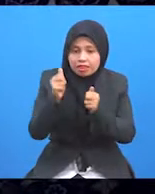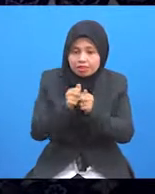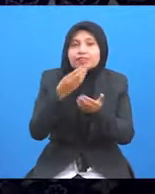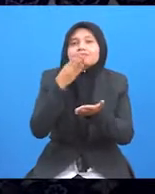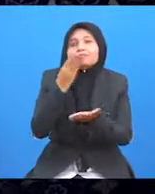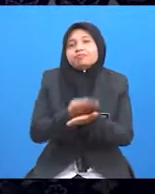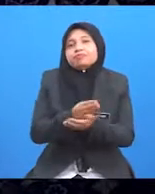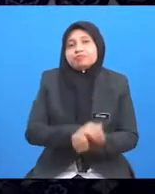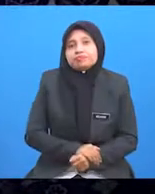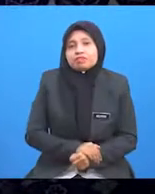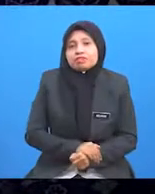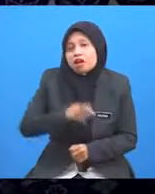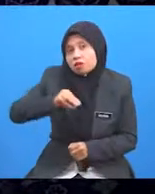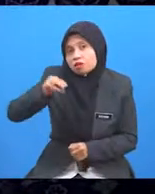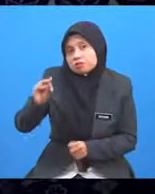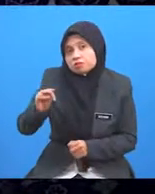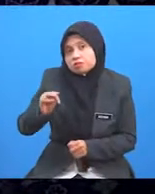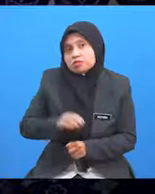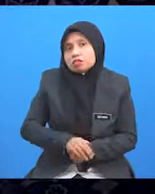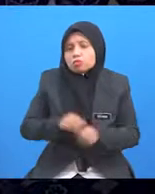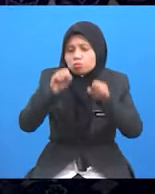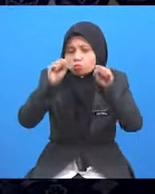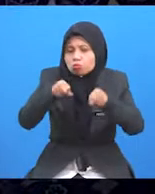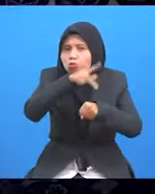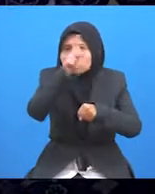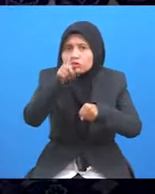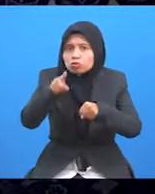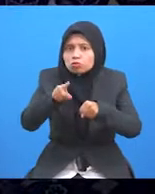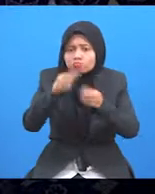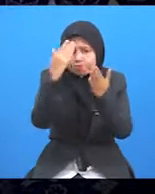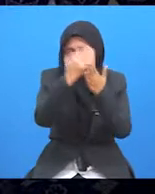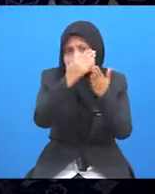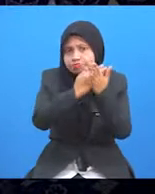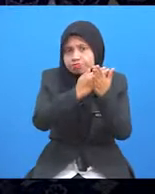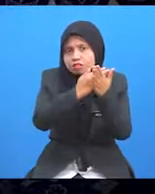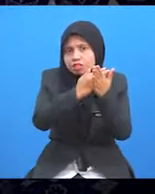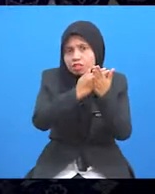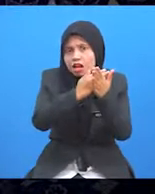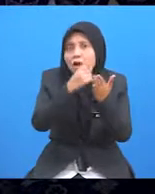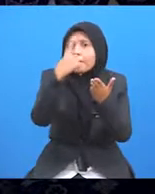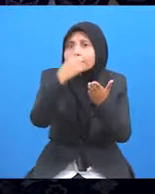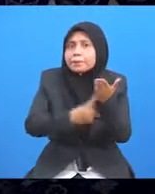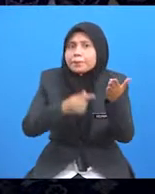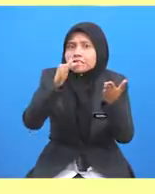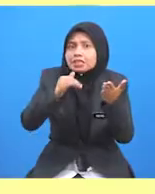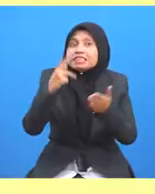bolehkah kamu senaraikan perkara yang diperintah oleh Allah dan perkara yang dilarang